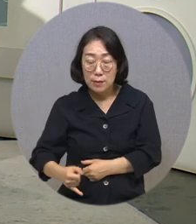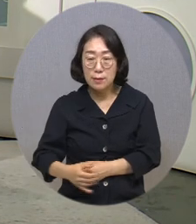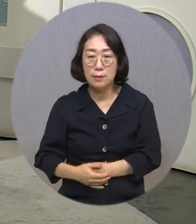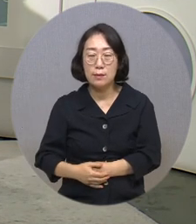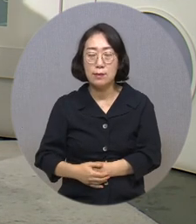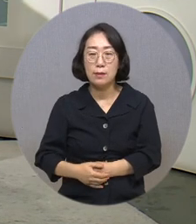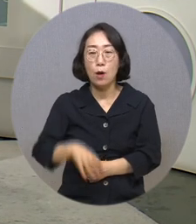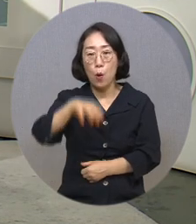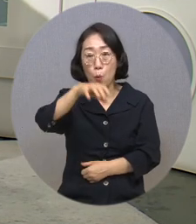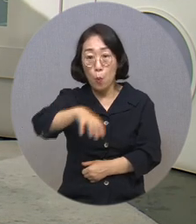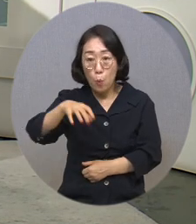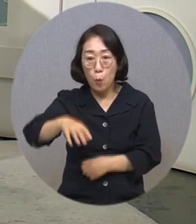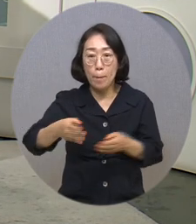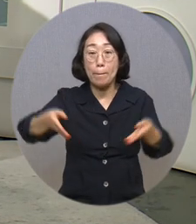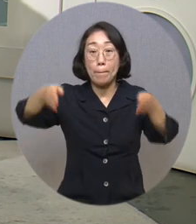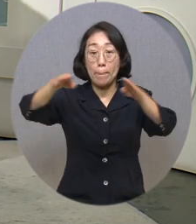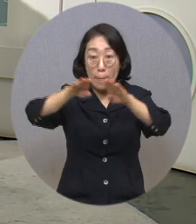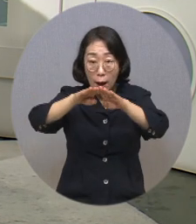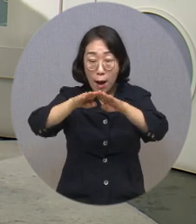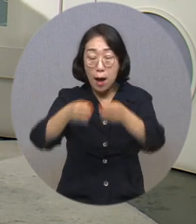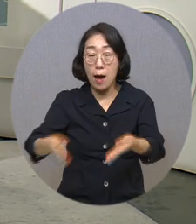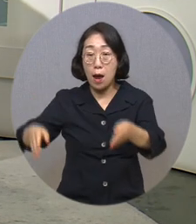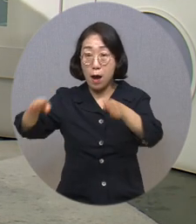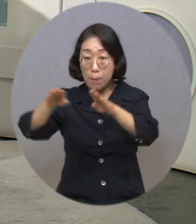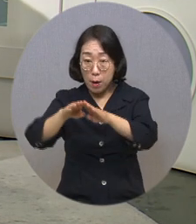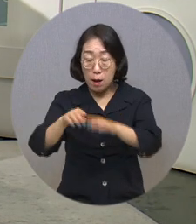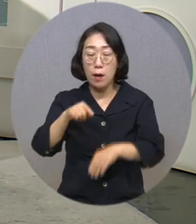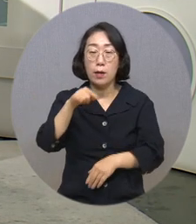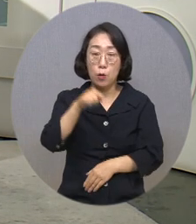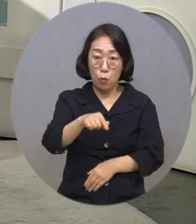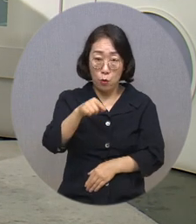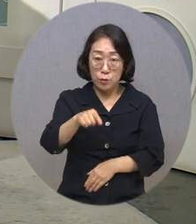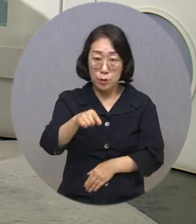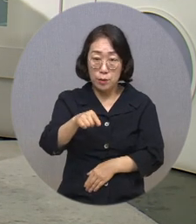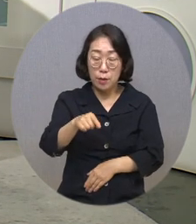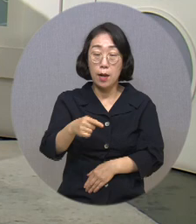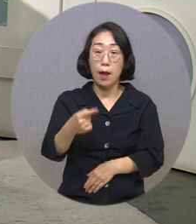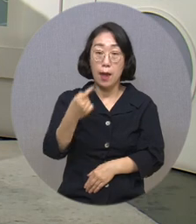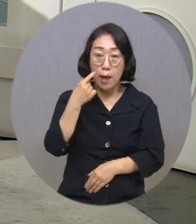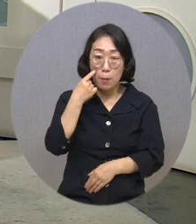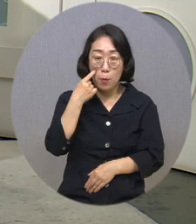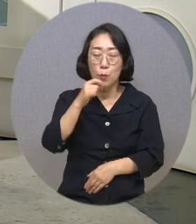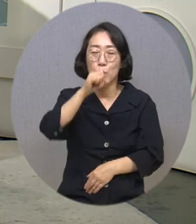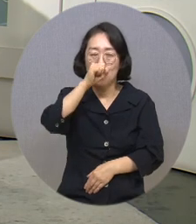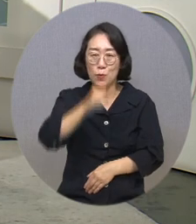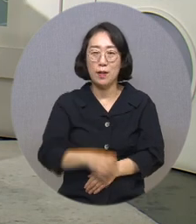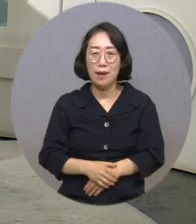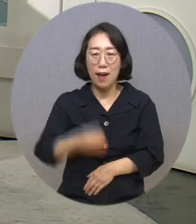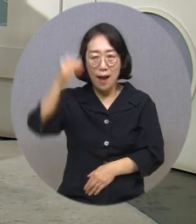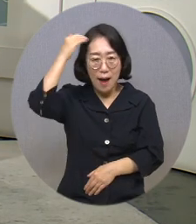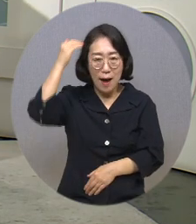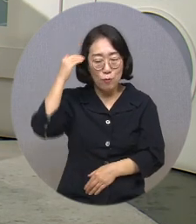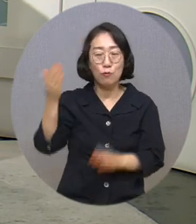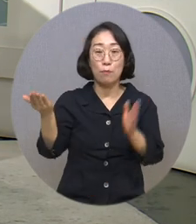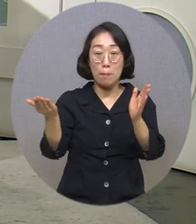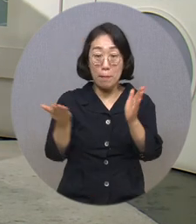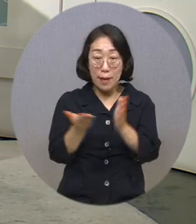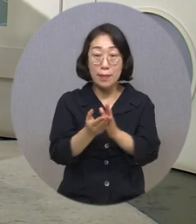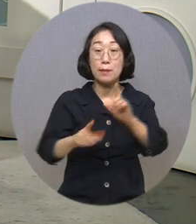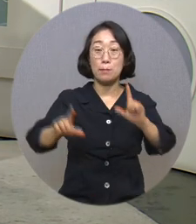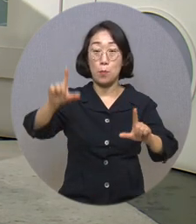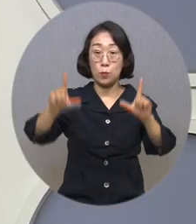거를 우리가 이제 국가 전략으로 그래서 한국형 모델을 만들어서